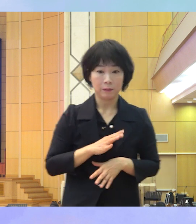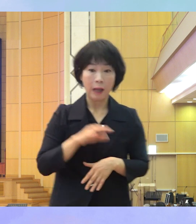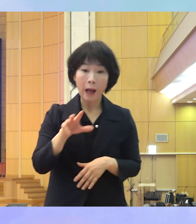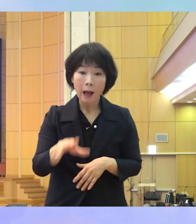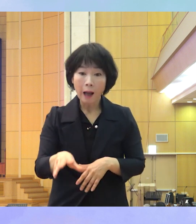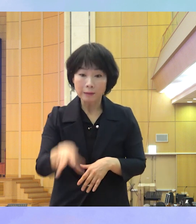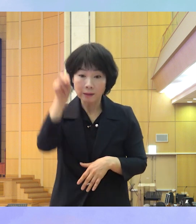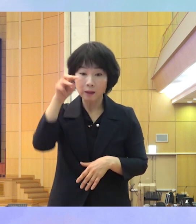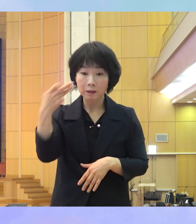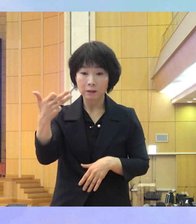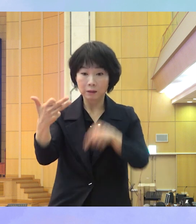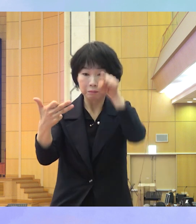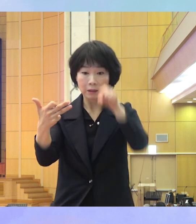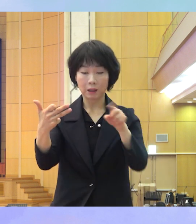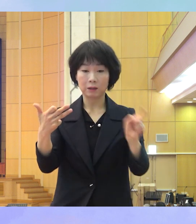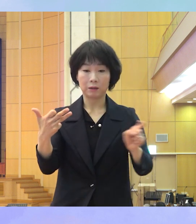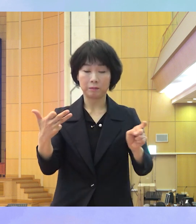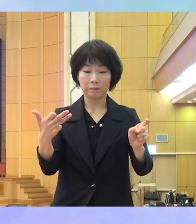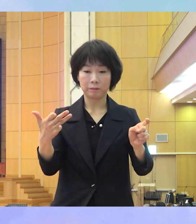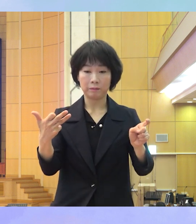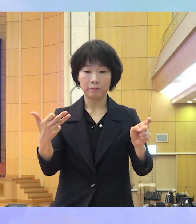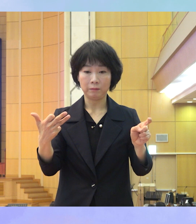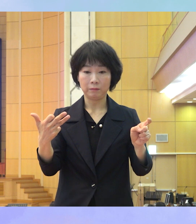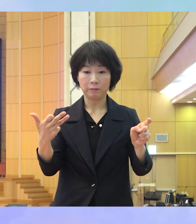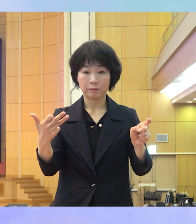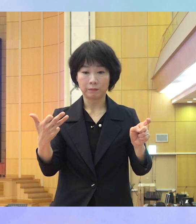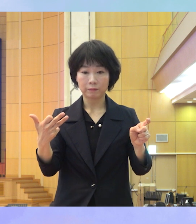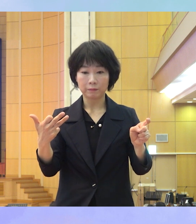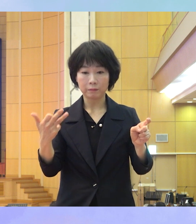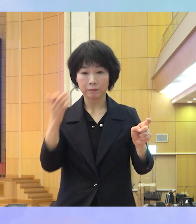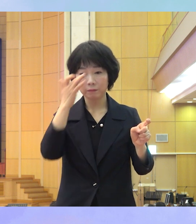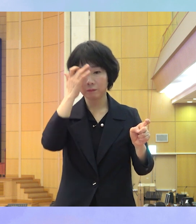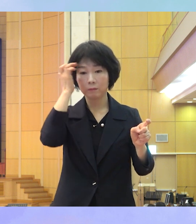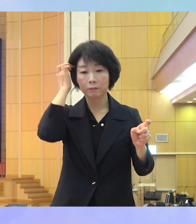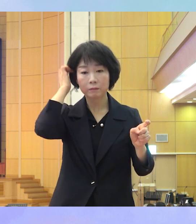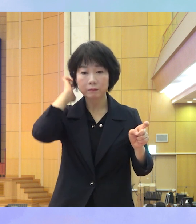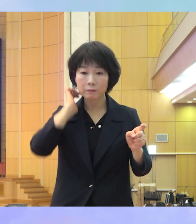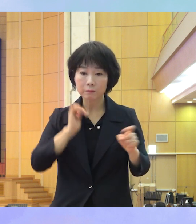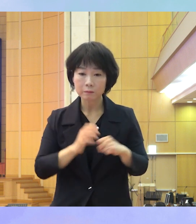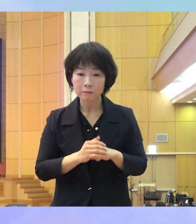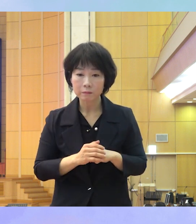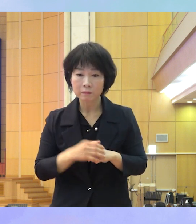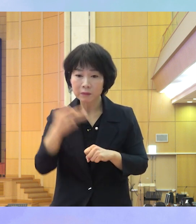창세기 18장 10절, 창세기 18장 10절